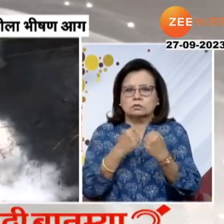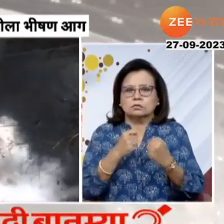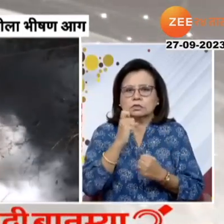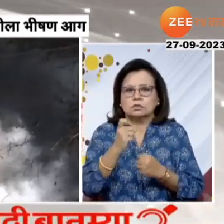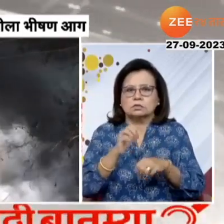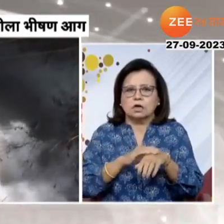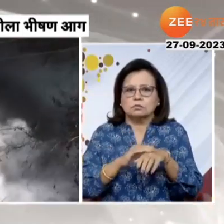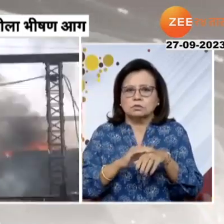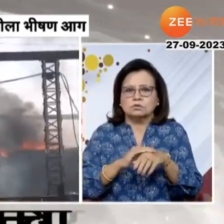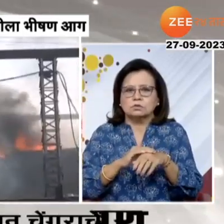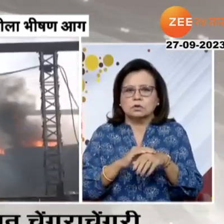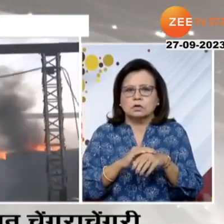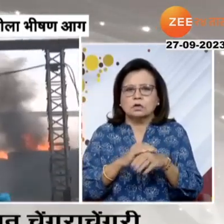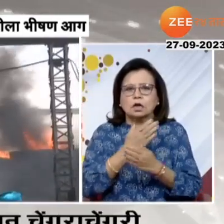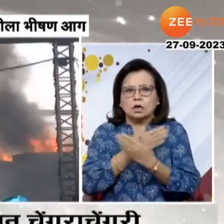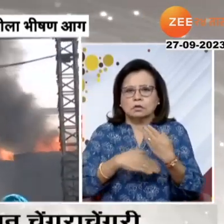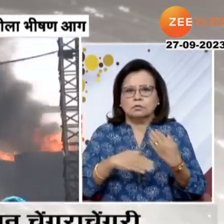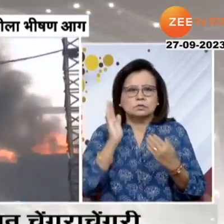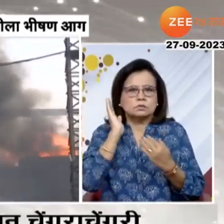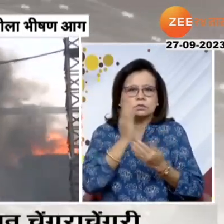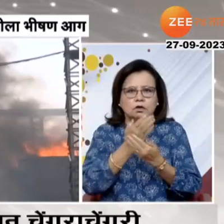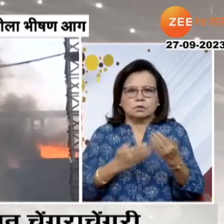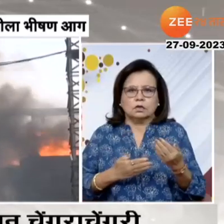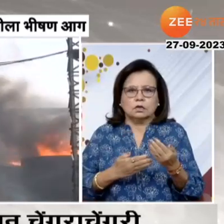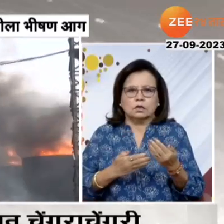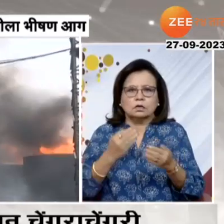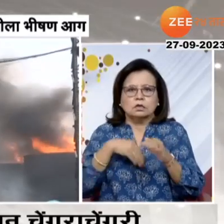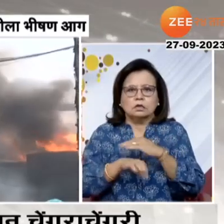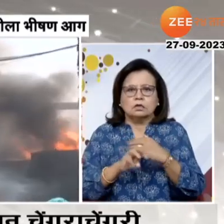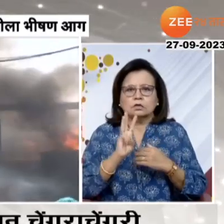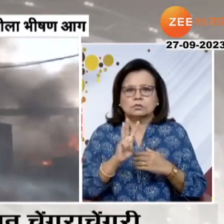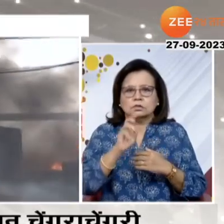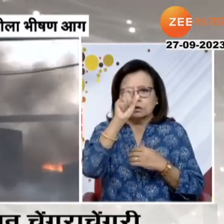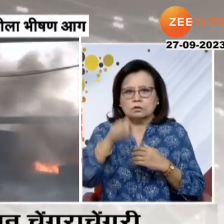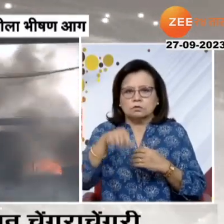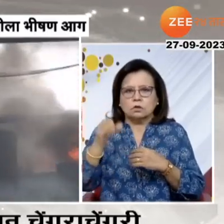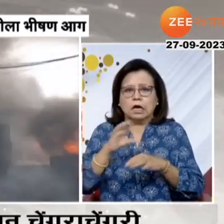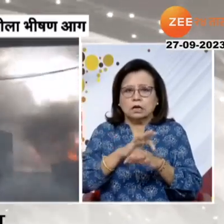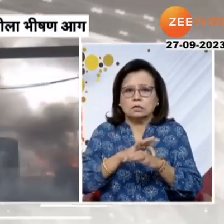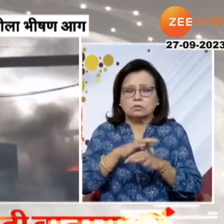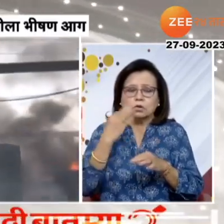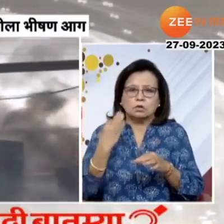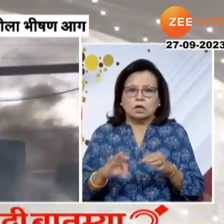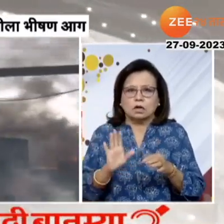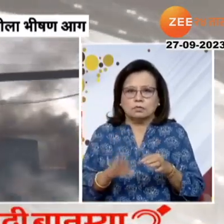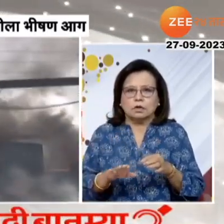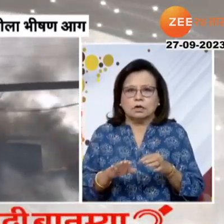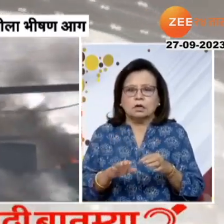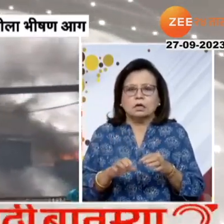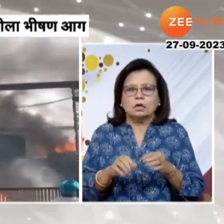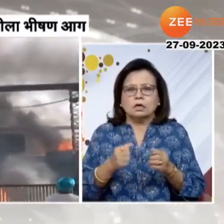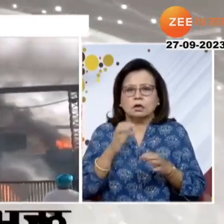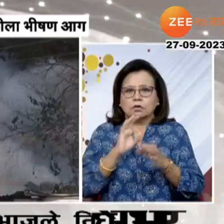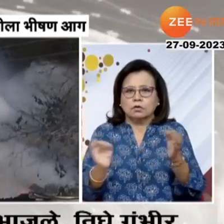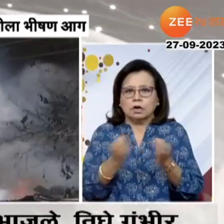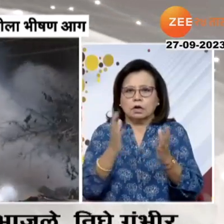झाली. या दुर्घटनेत 7 कामगार भाजल्याची माहिती मिळते आहे. त्यातील तिघांची प्रकृती अतिशय गंभीर आहे.